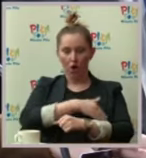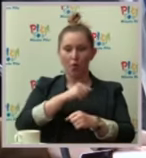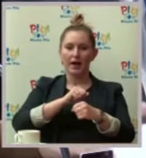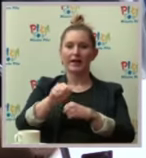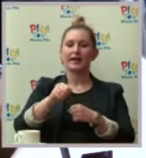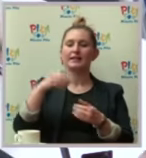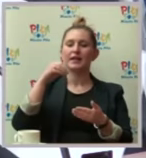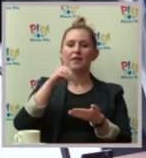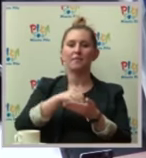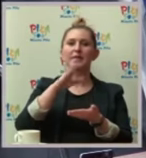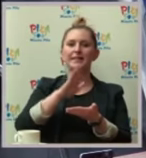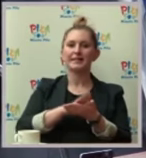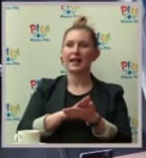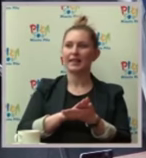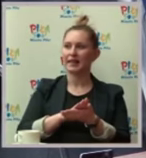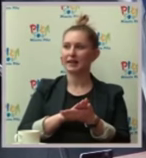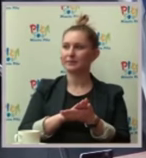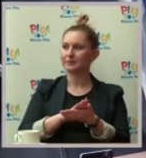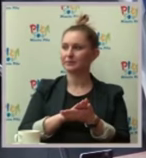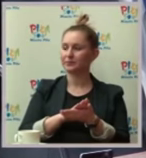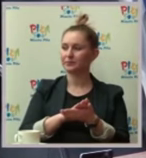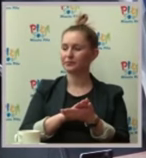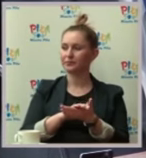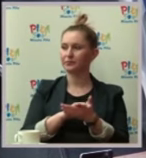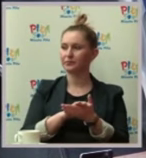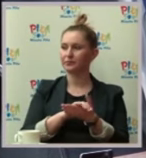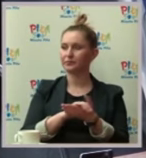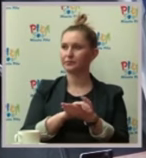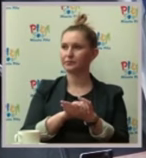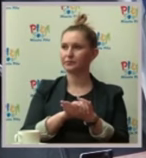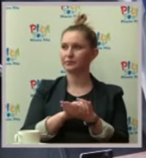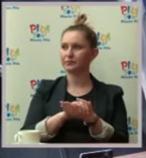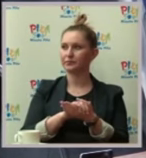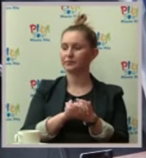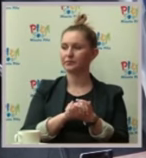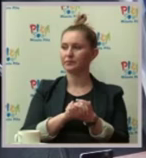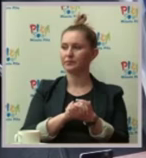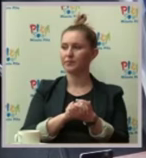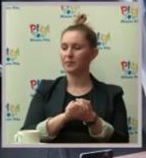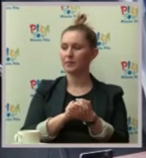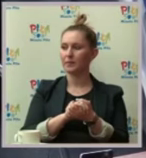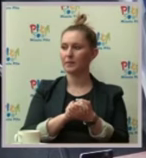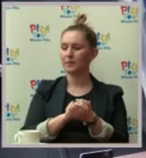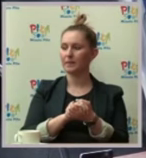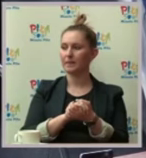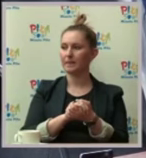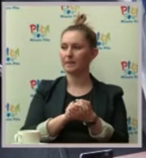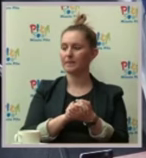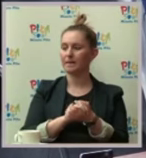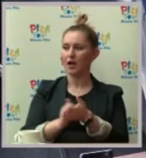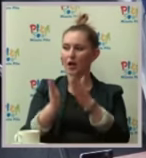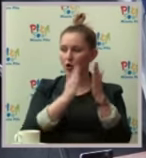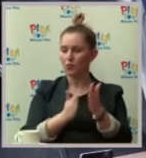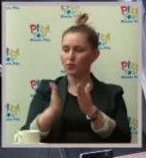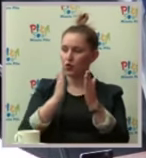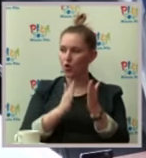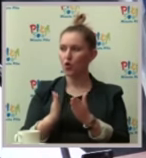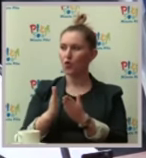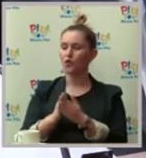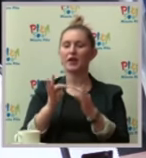karty projektu, gdzie będziemy ubiegać się o dofinansowanie w ramach właśnie POSI. Przygotowujemy w